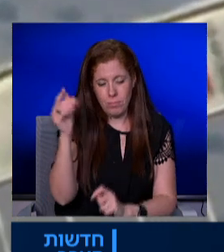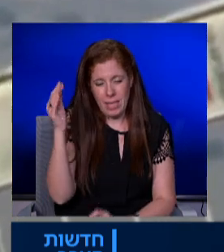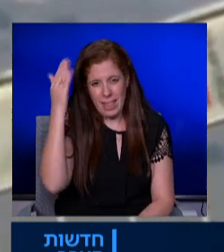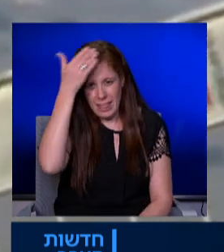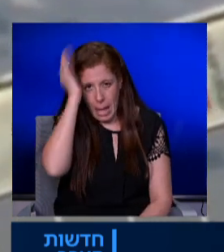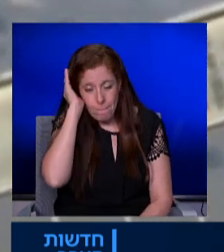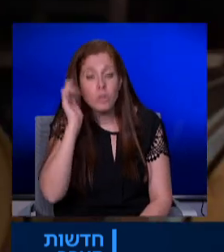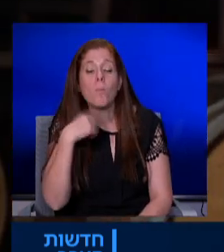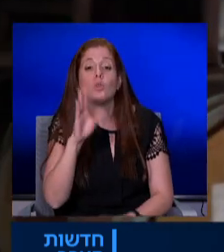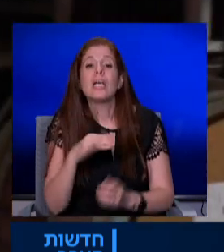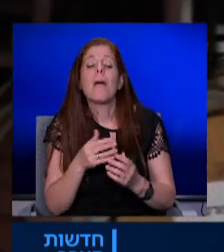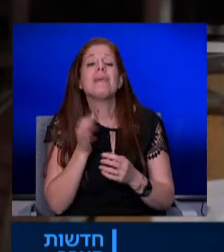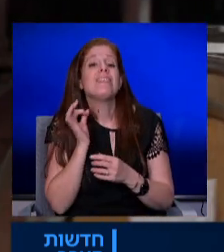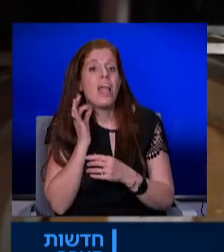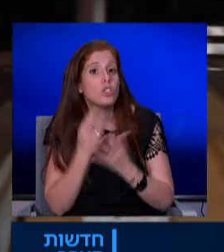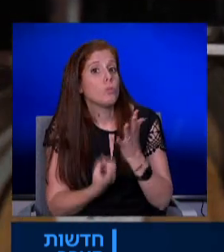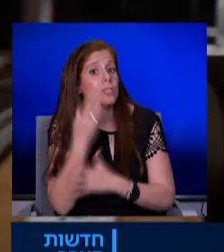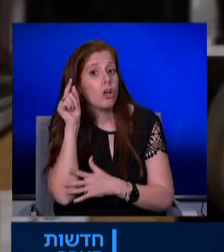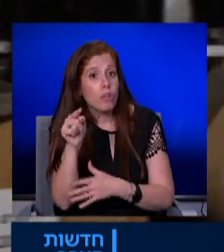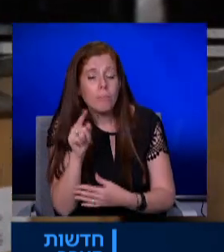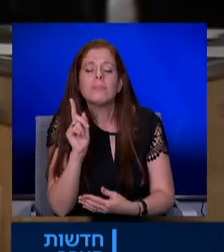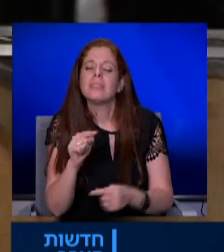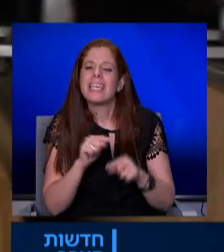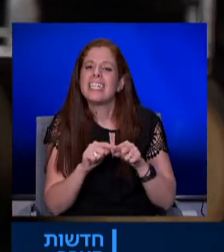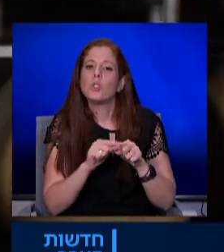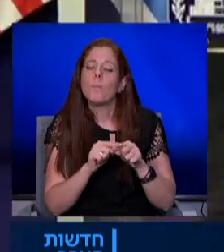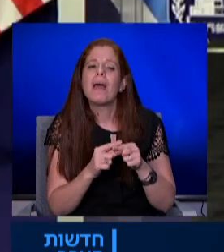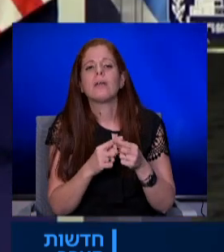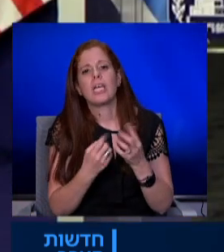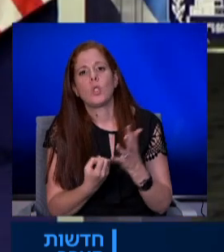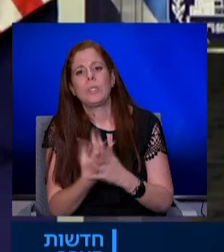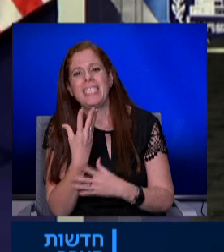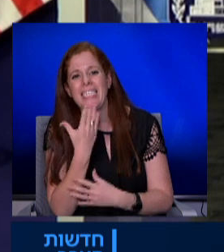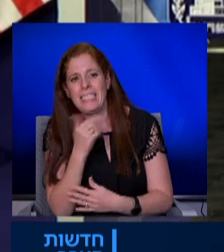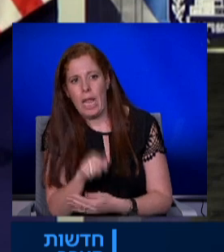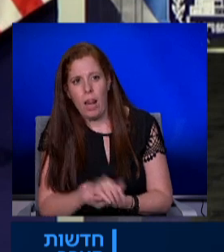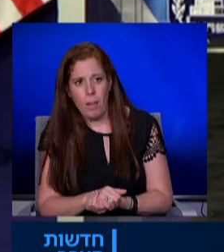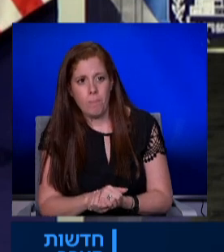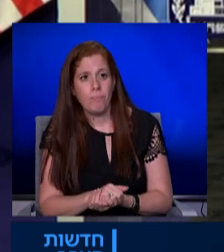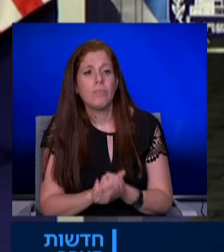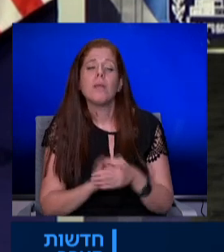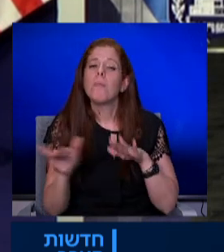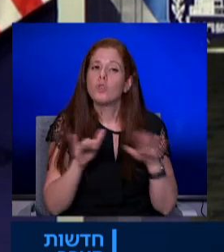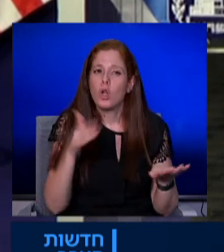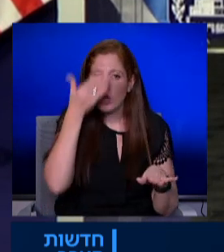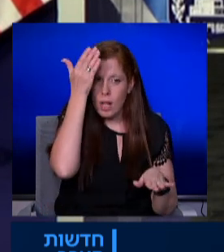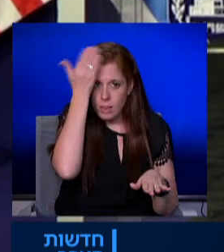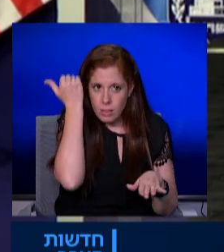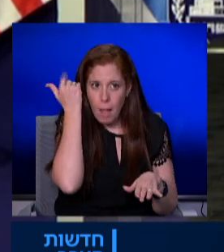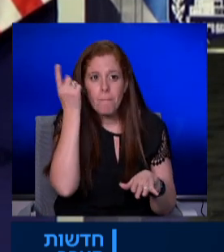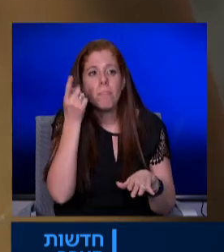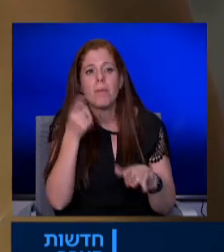יין המיוצר בהתנחלויות יסומן כתוצרת ישראל. During the Trump administration, America stands with Israel like